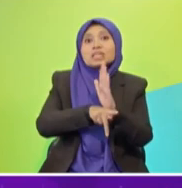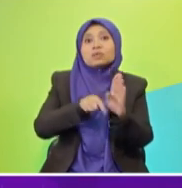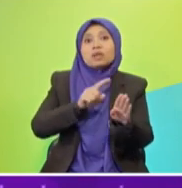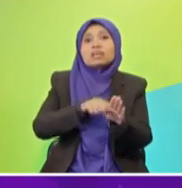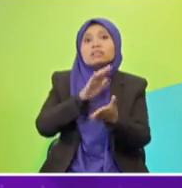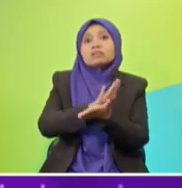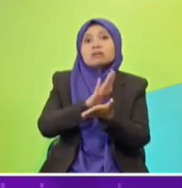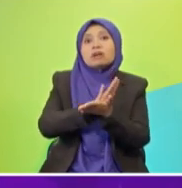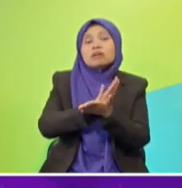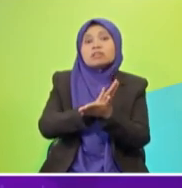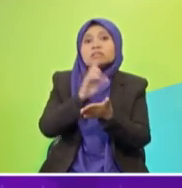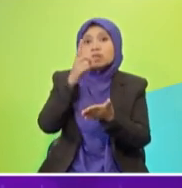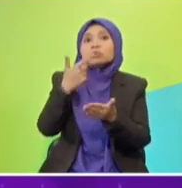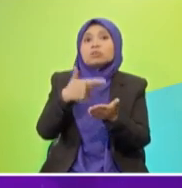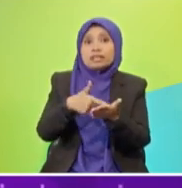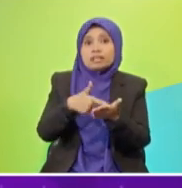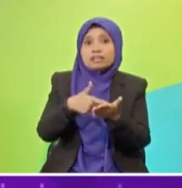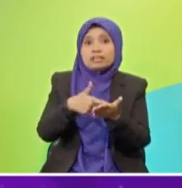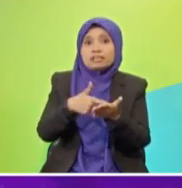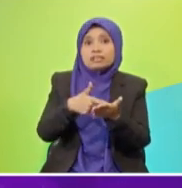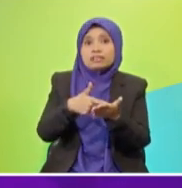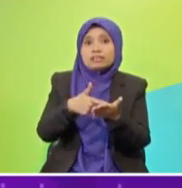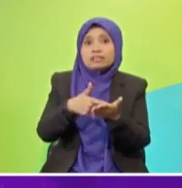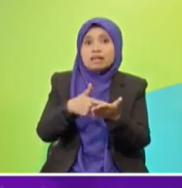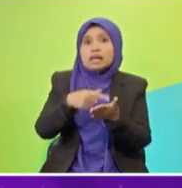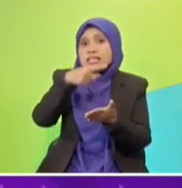dan lagi satu sebab enggak bisa kita bagi tiga